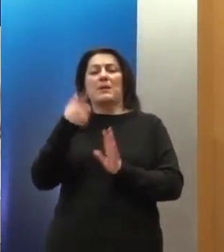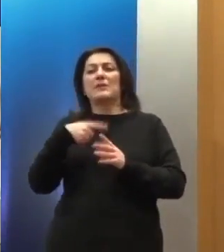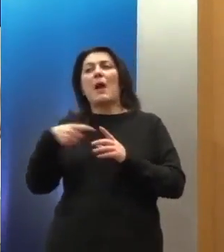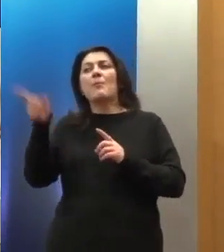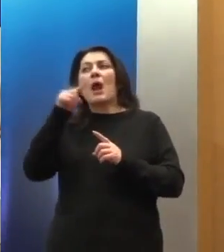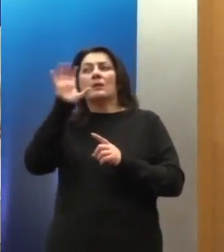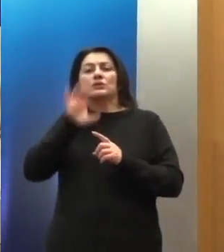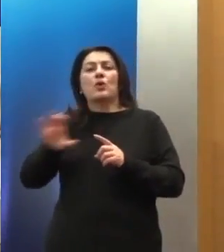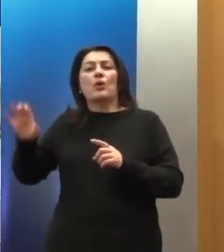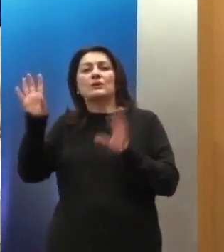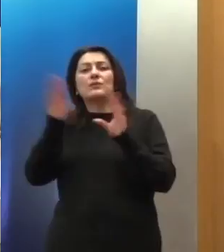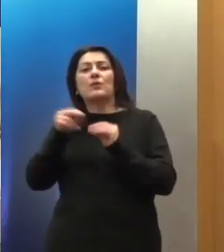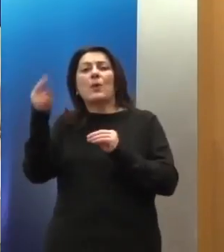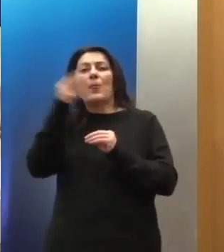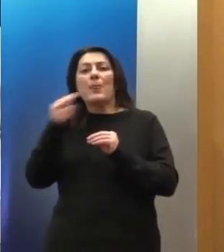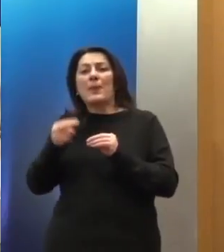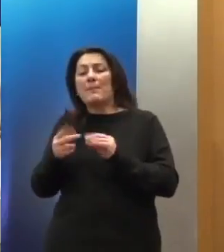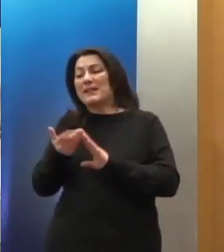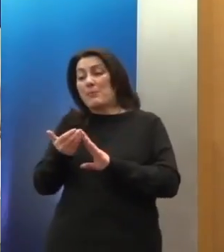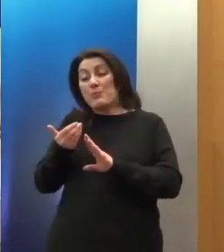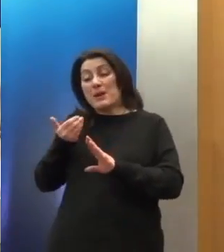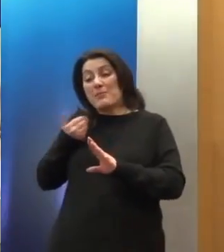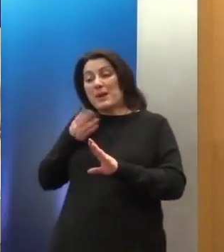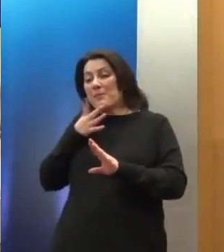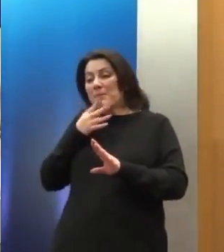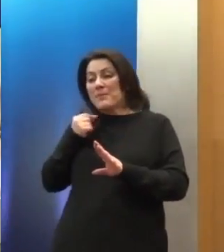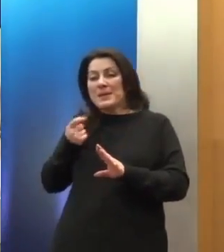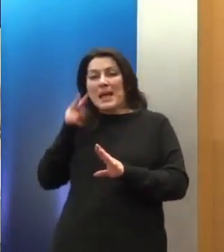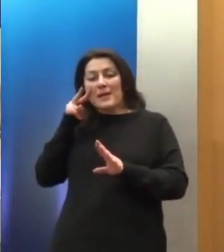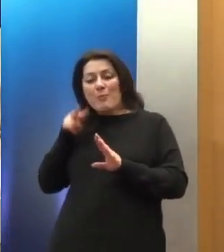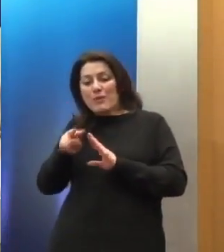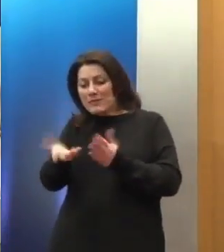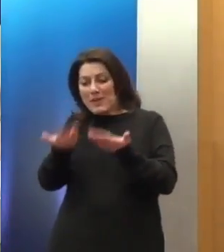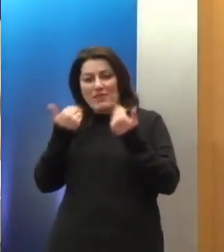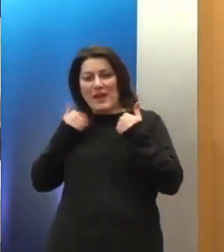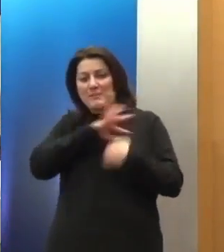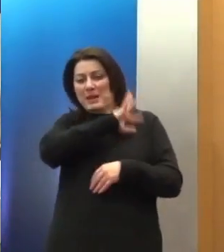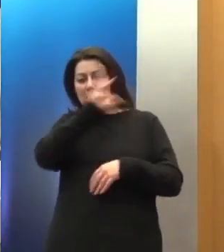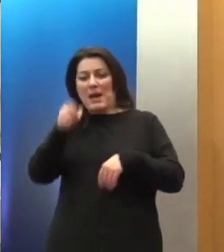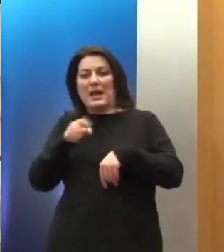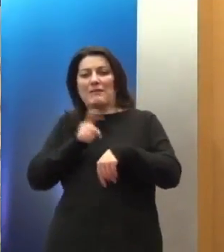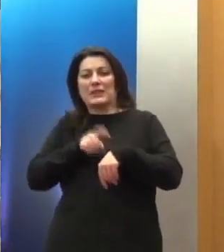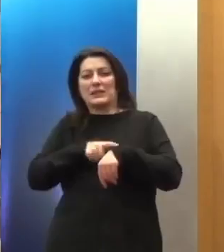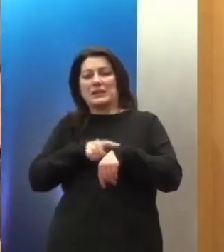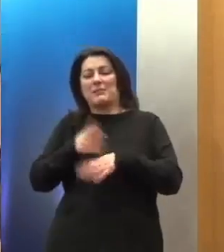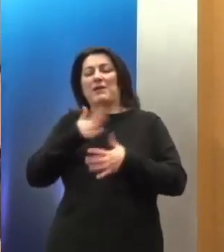για τα οποία δεν υπάρχει πρόβλεψη ξεκάθαρη και θεσμικό πλαίσιο μέχρι τώρα. Ευχαριστώ.